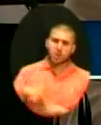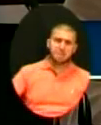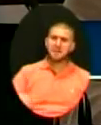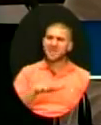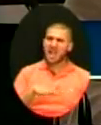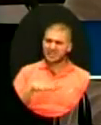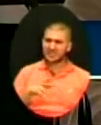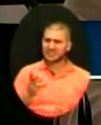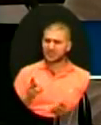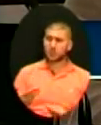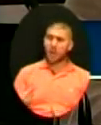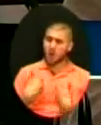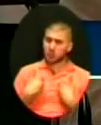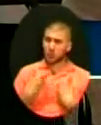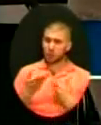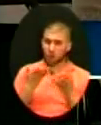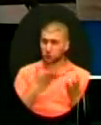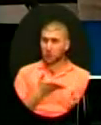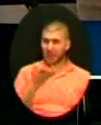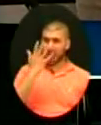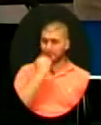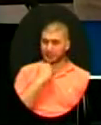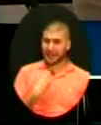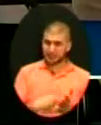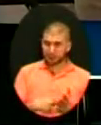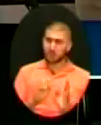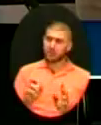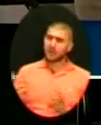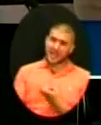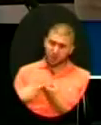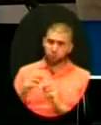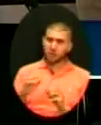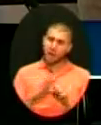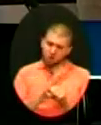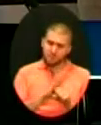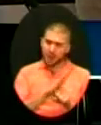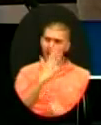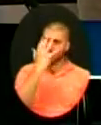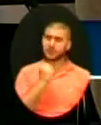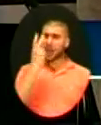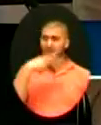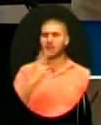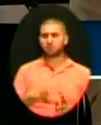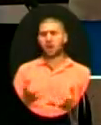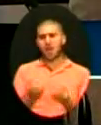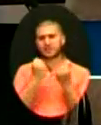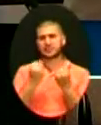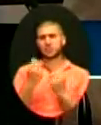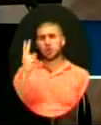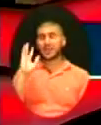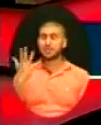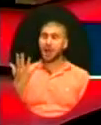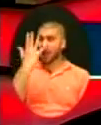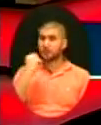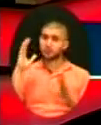אלה שמסייעות כספית לחמאס, לרתום אותם כדי לגרום לחמאס להבין שהוא יכול להשיג יותר. כי אם החמאס